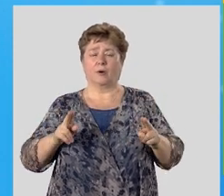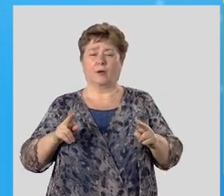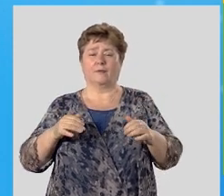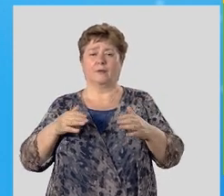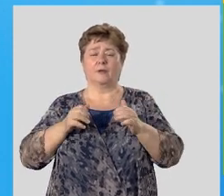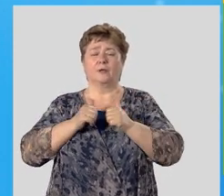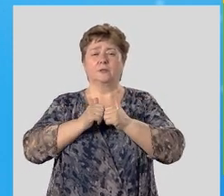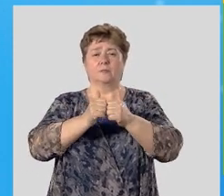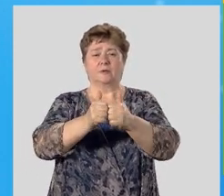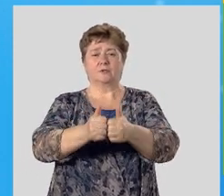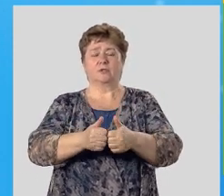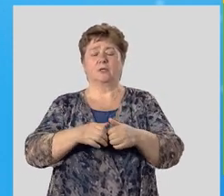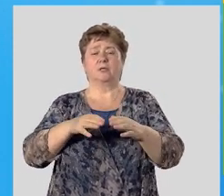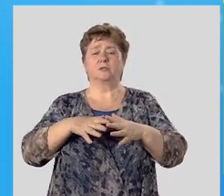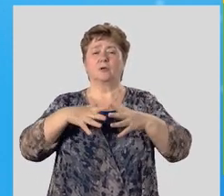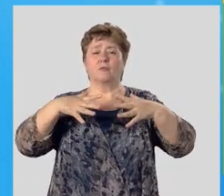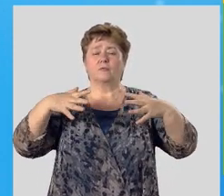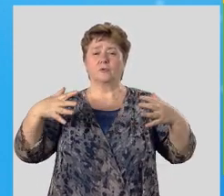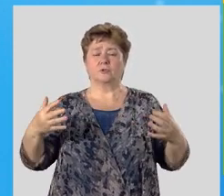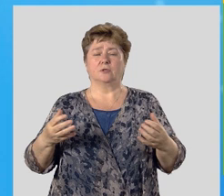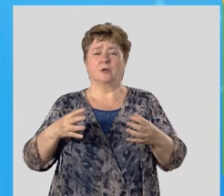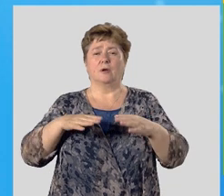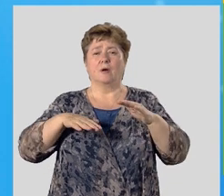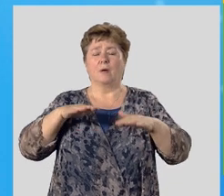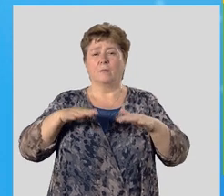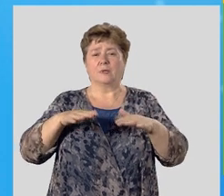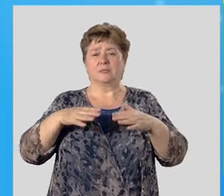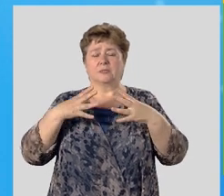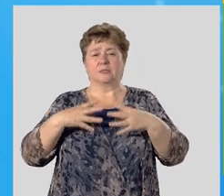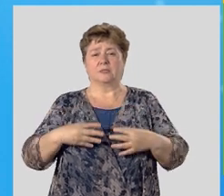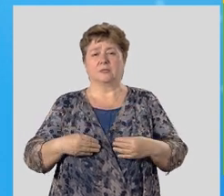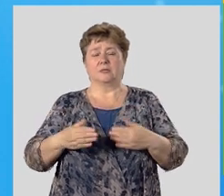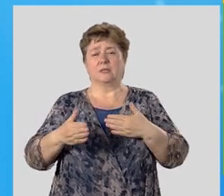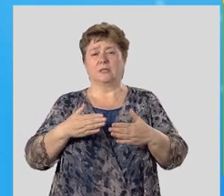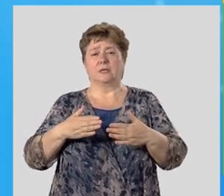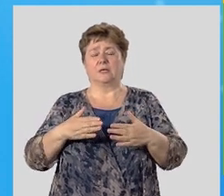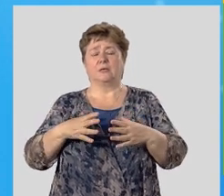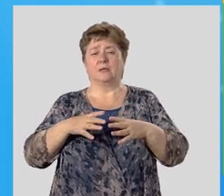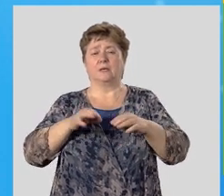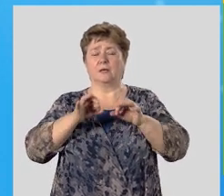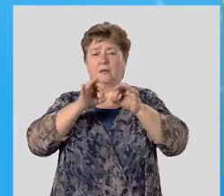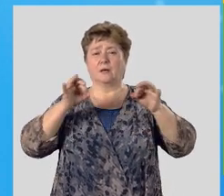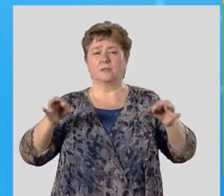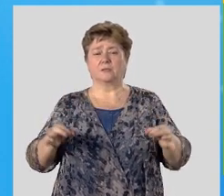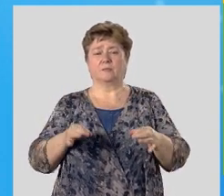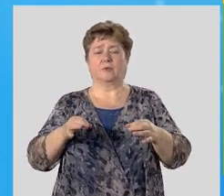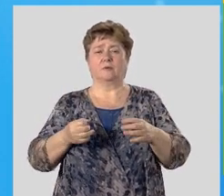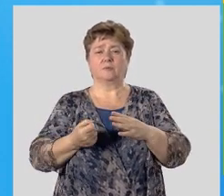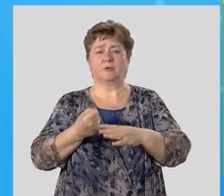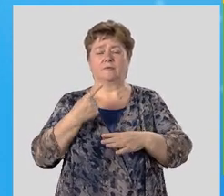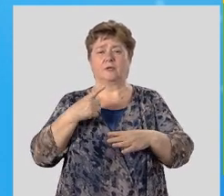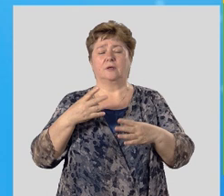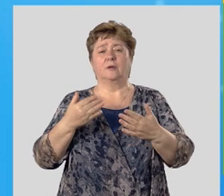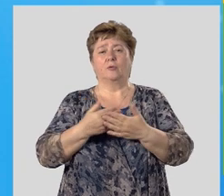сопровождается ростом, увеличением массы тела или его размера, связанного с